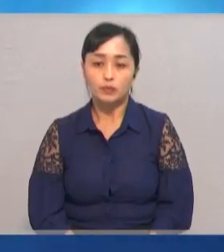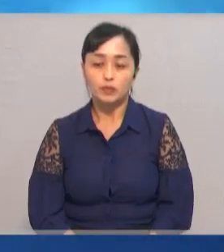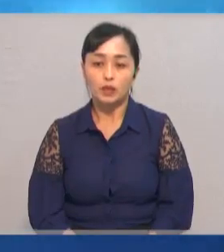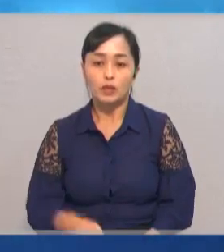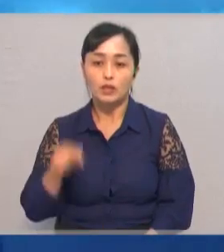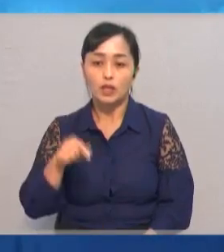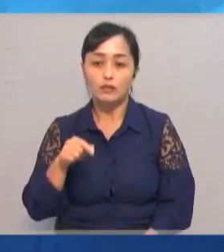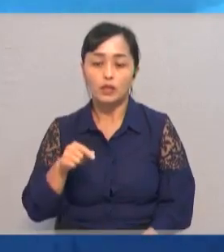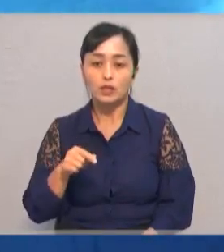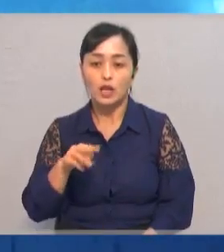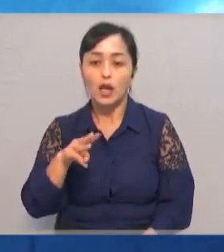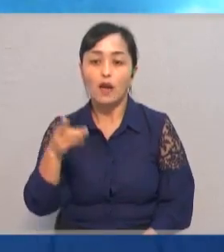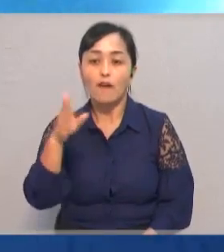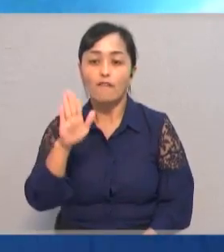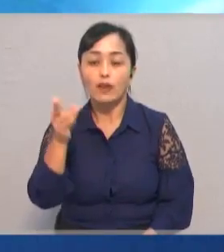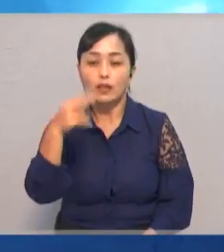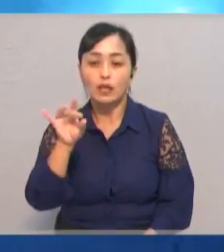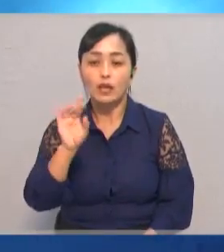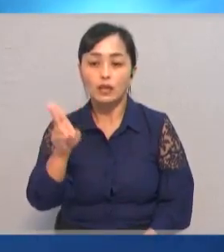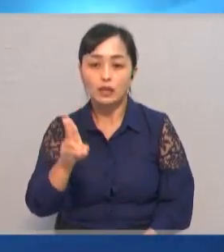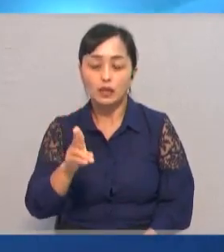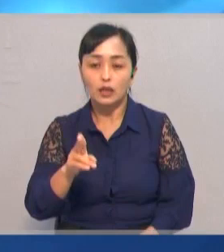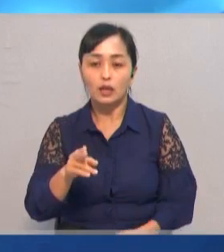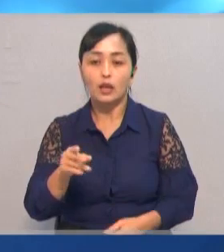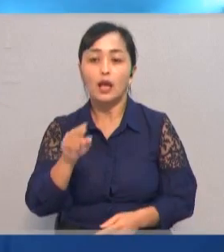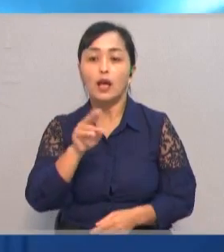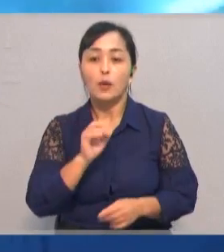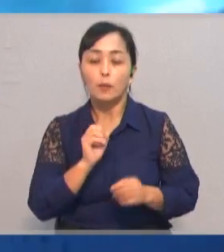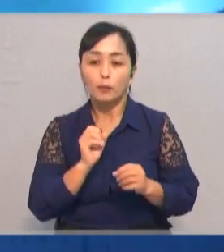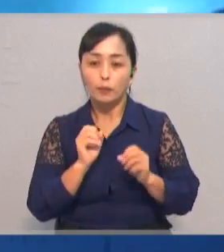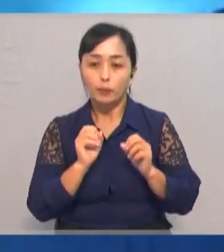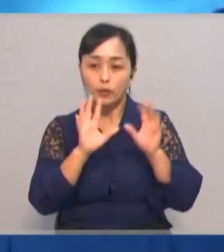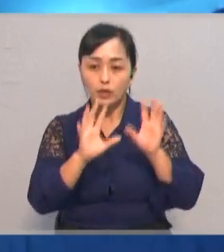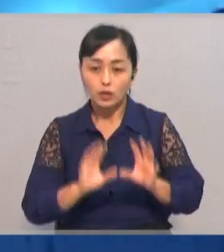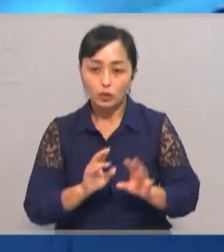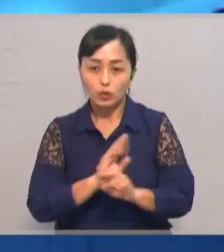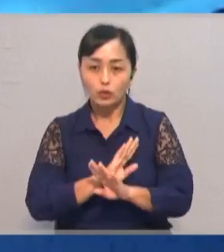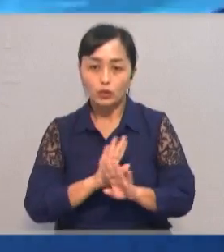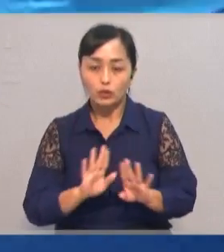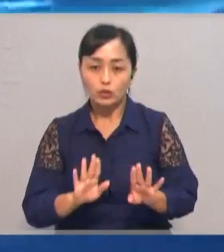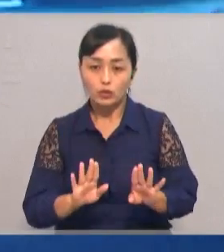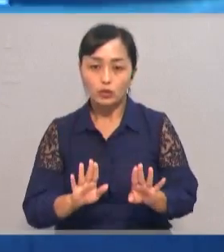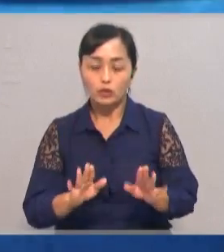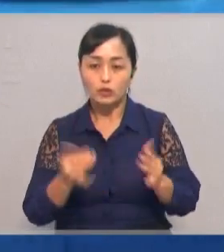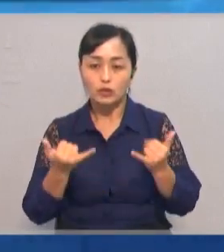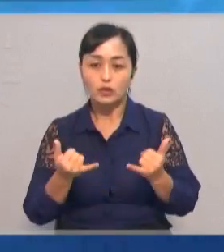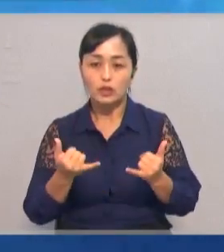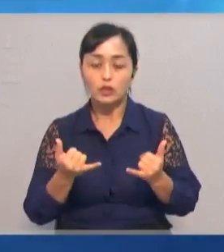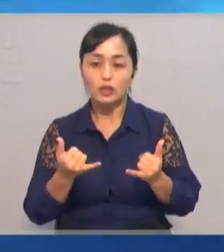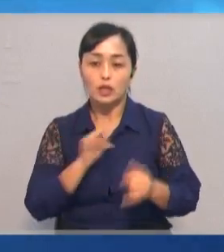В соответствии с указанием МВД РК, в целях недопущения правонарушения со стороны лиц, состоящих на учете, проводятся